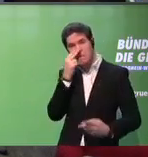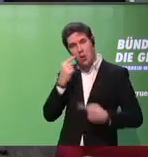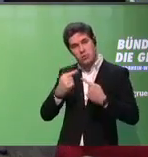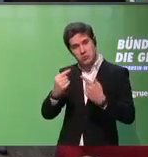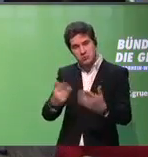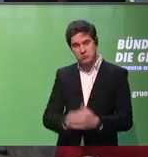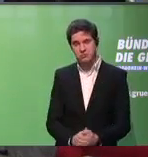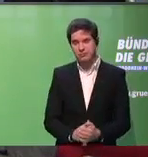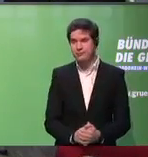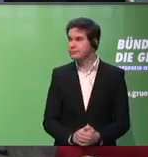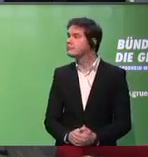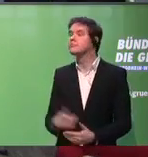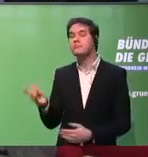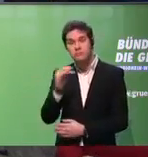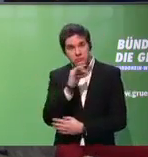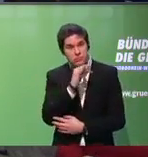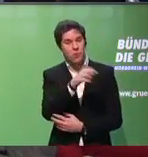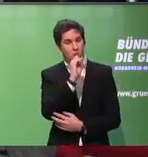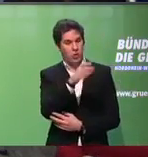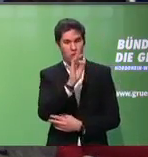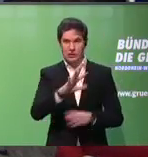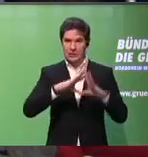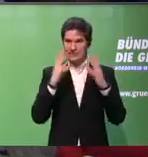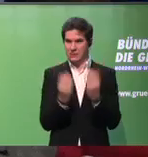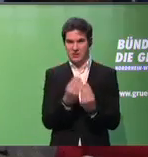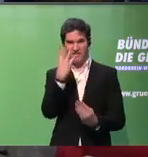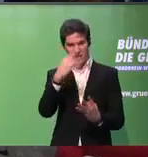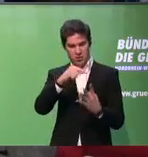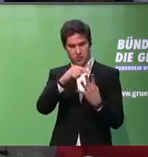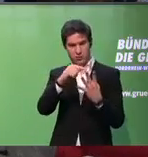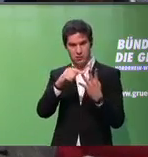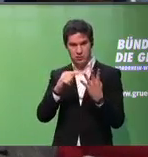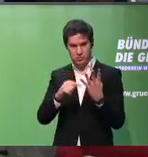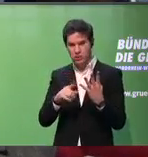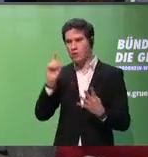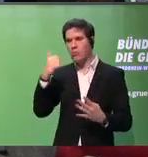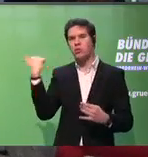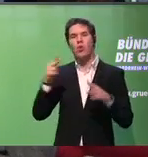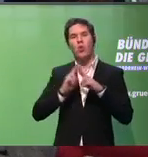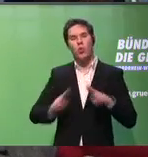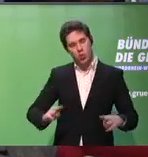Genau, das wären jetzt insgesamt vier Fragen. Du kannst dir ruhig kurz Zeit lassen, um...